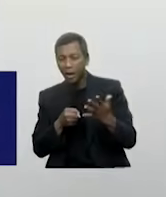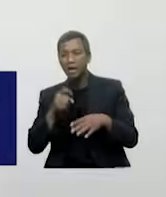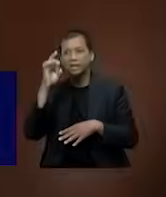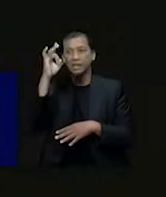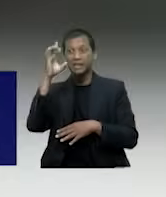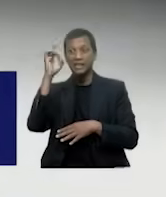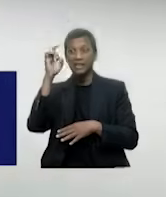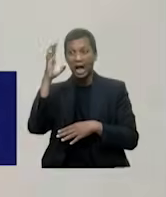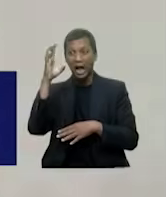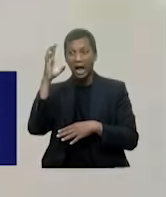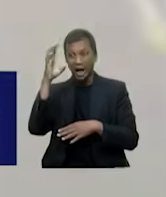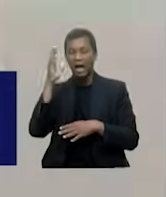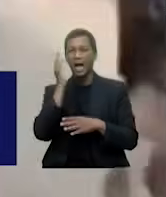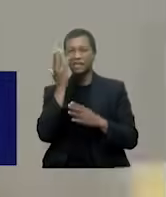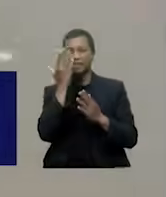ramai warga.